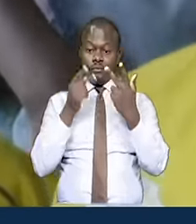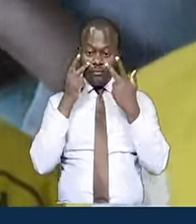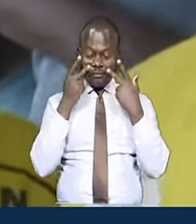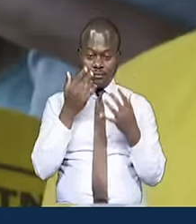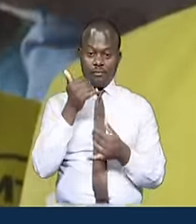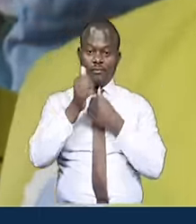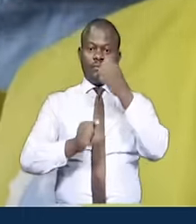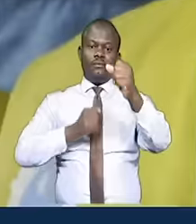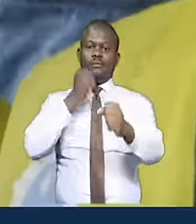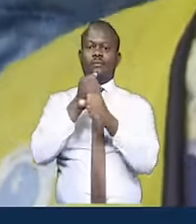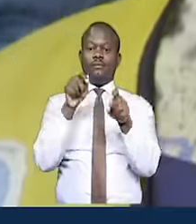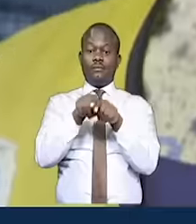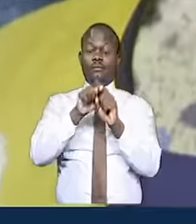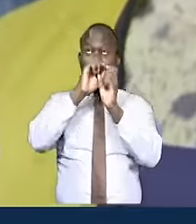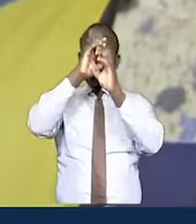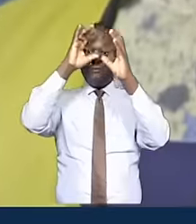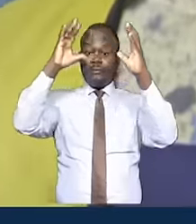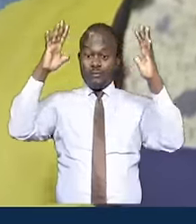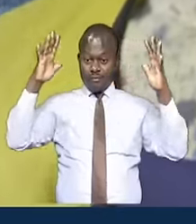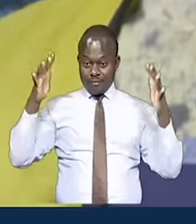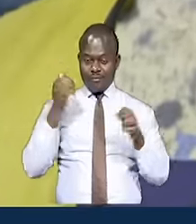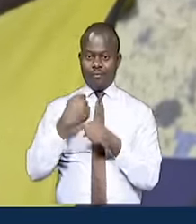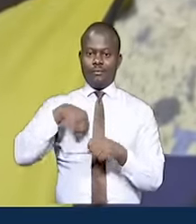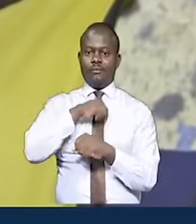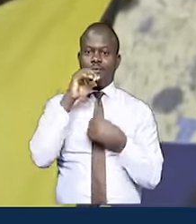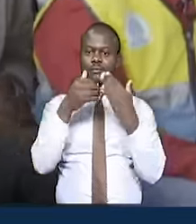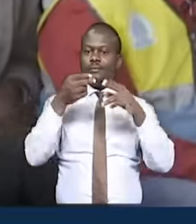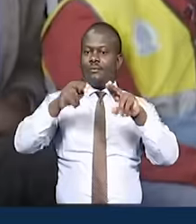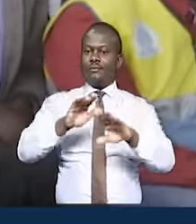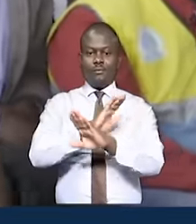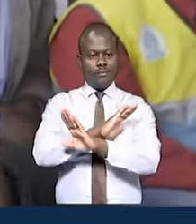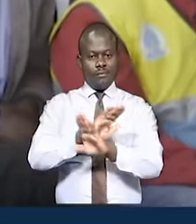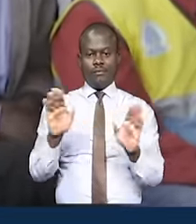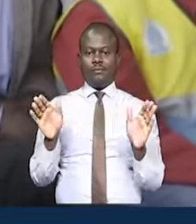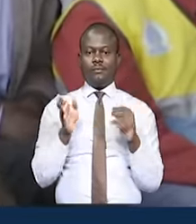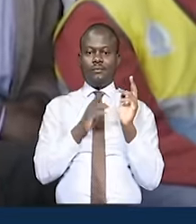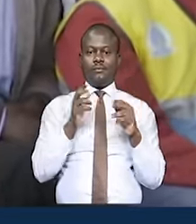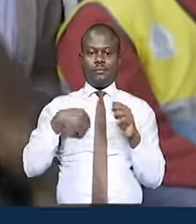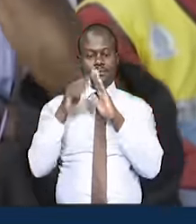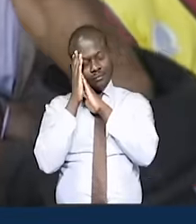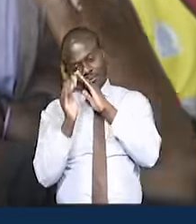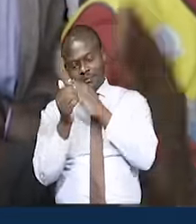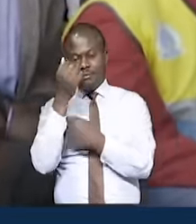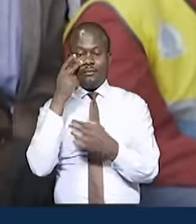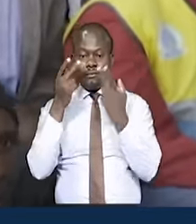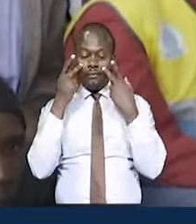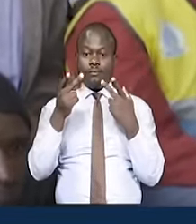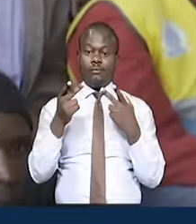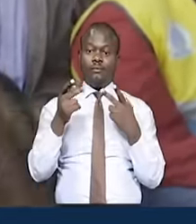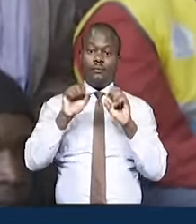kubona ni nko kubonekerwa mu mwuga wacu kuko ntibyigeze bibaho ubundi twabyukaga tugasanga motari